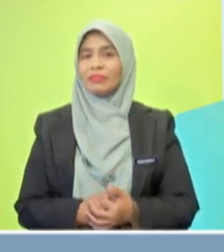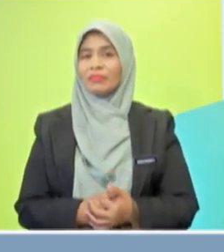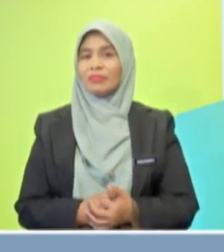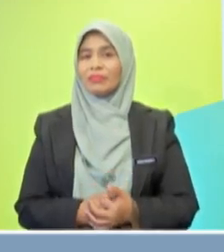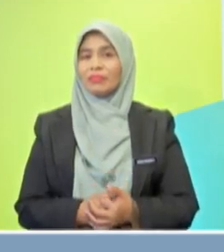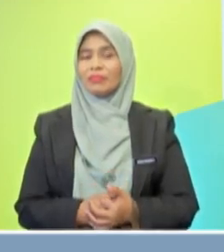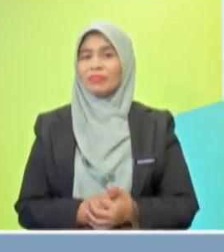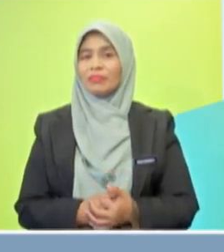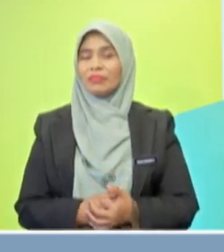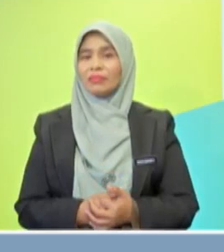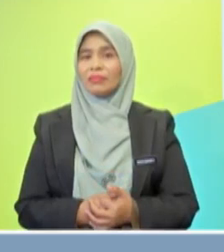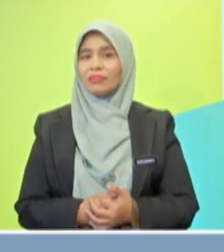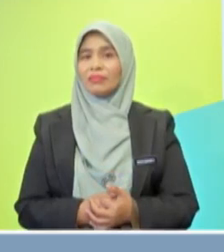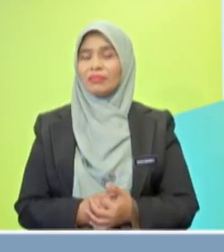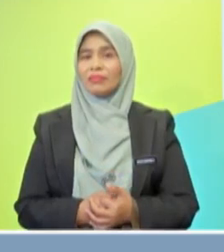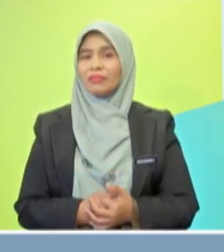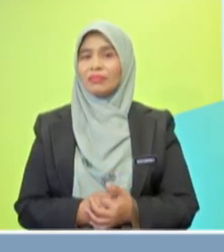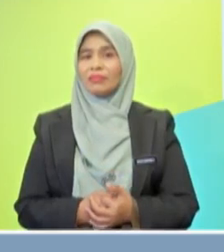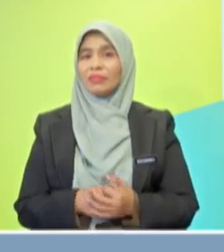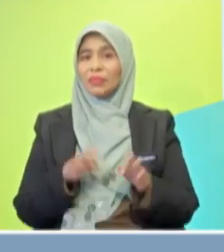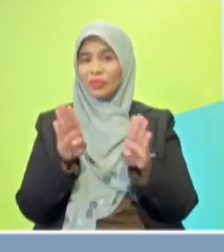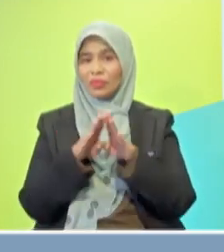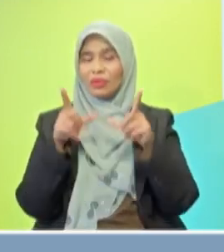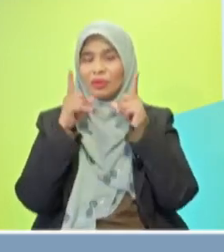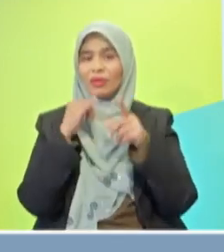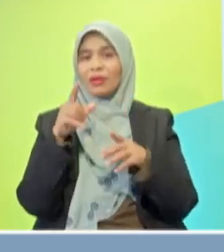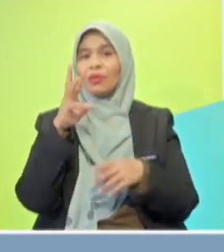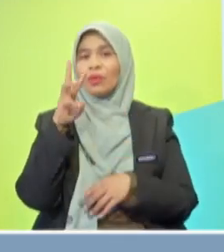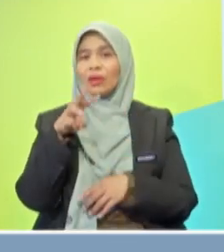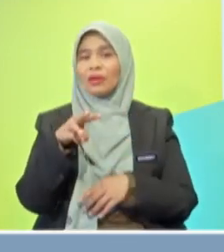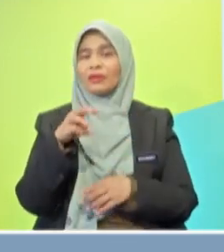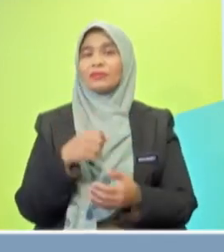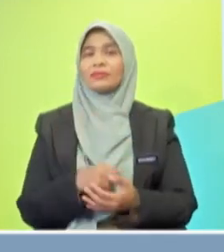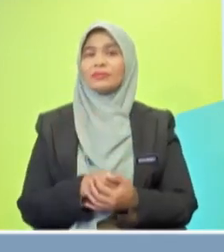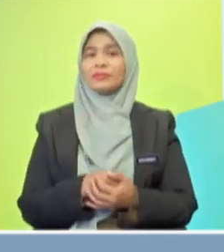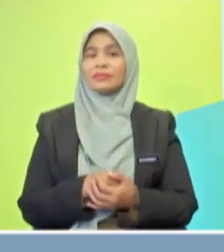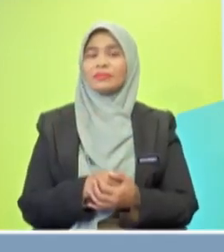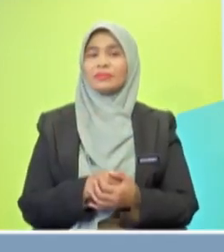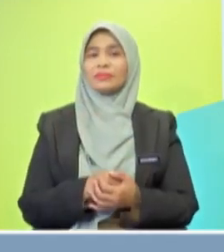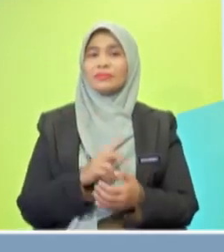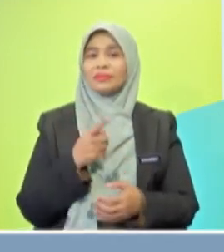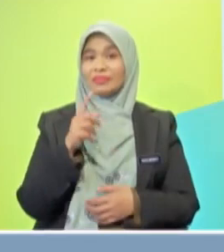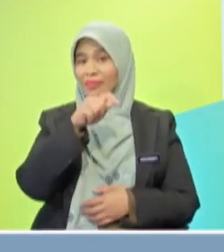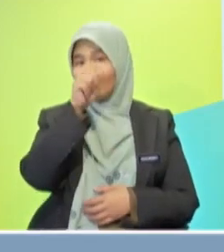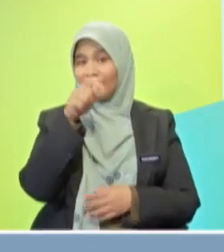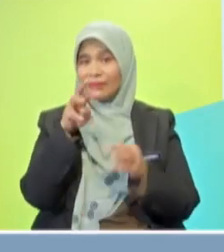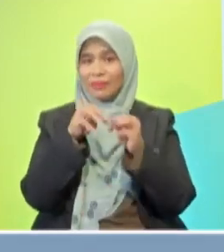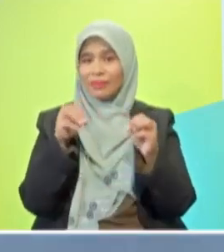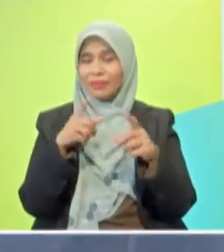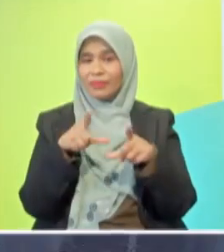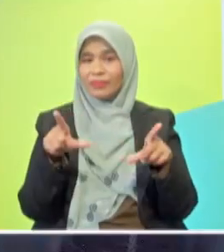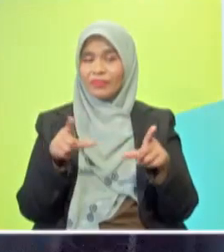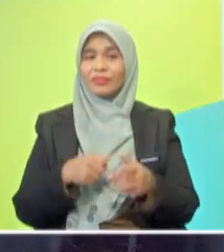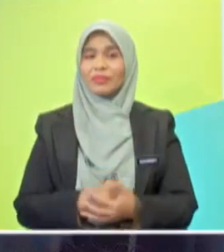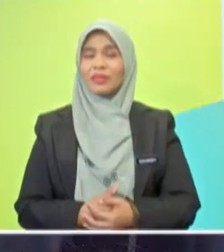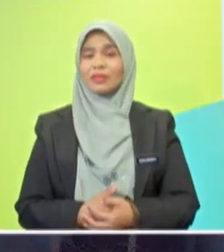Okay, baik, tutup apa? Aurat ialah wajib. Wajib. Okey. Kita tanya murid lain pula ya. Okey, seterusnya